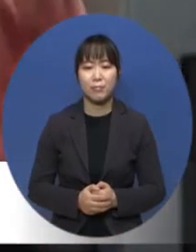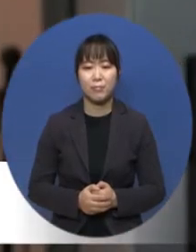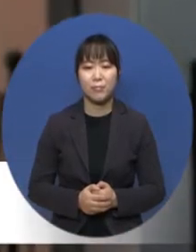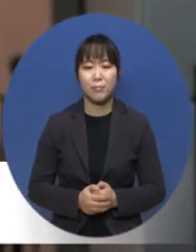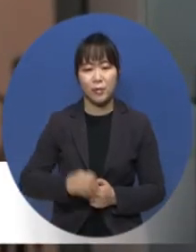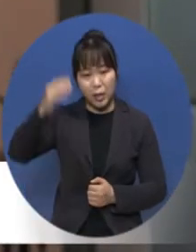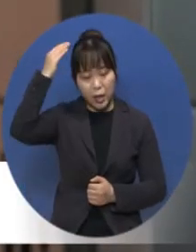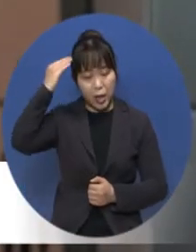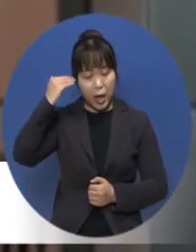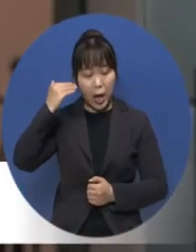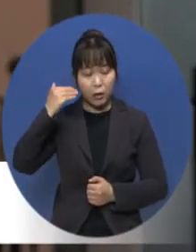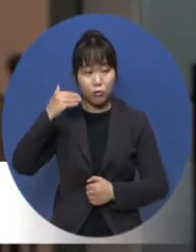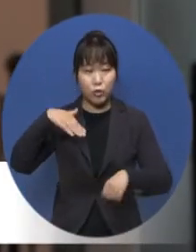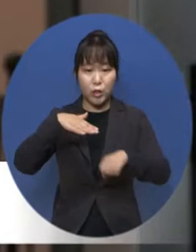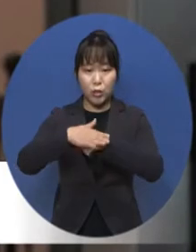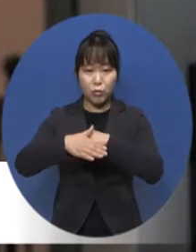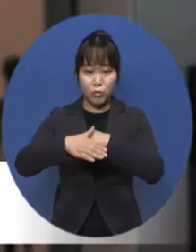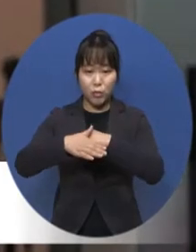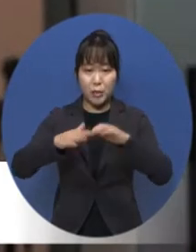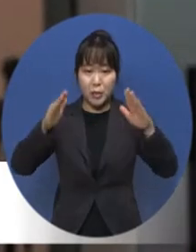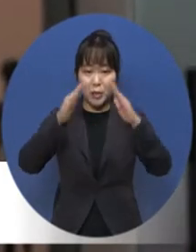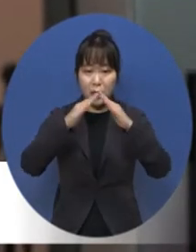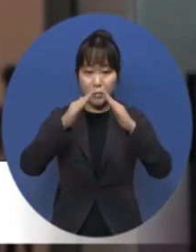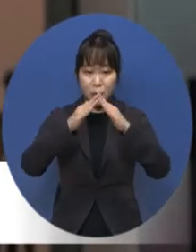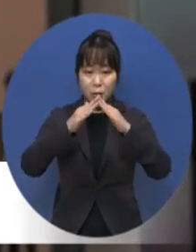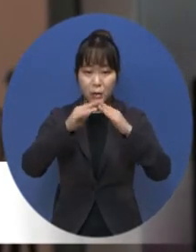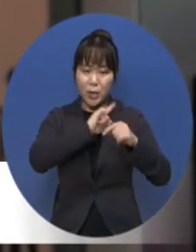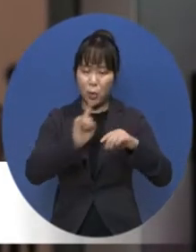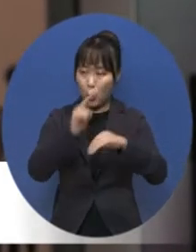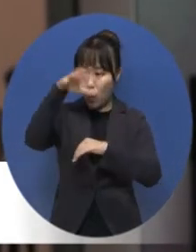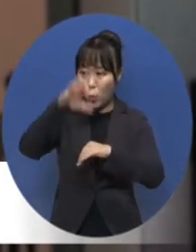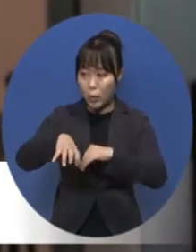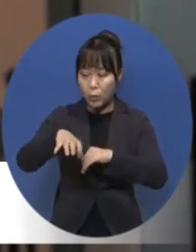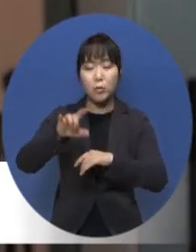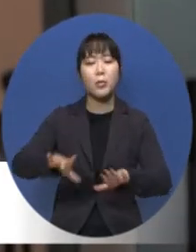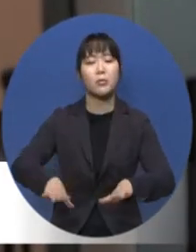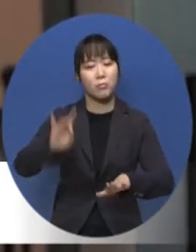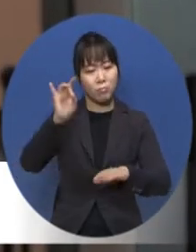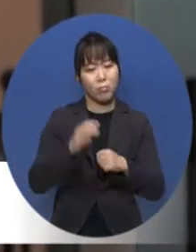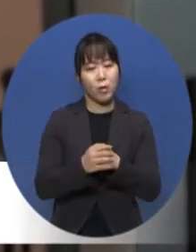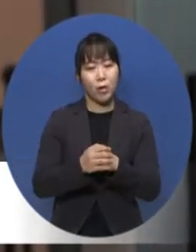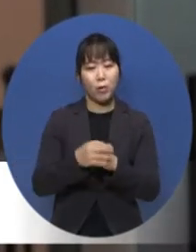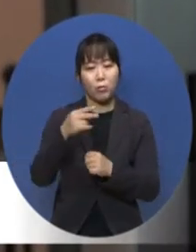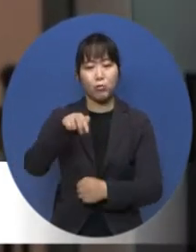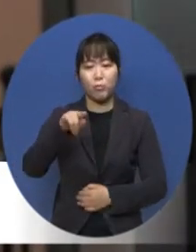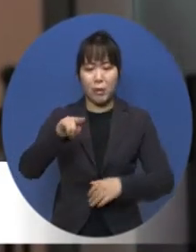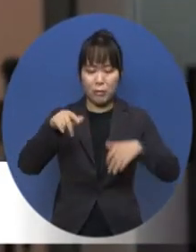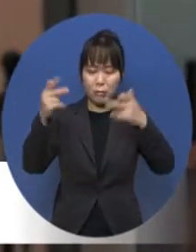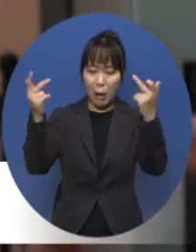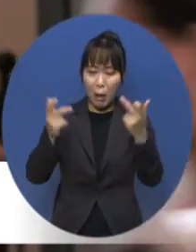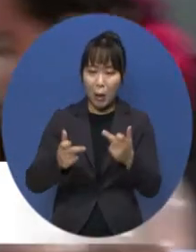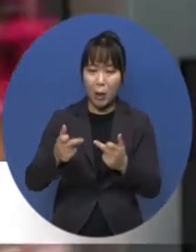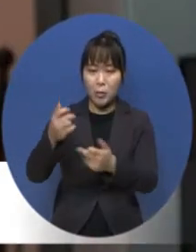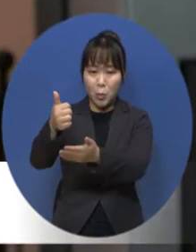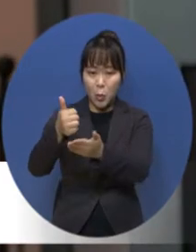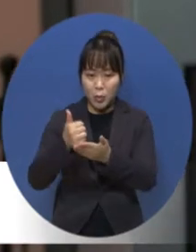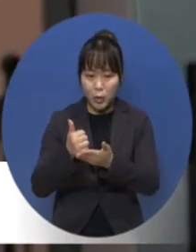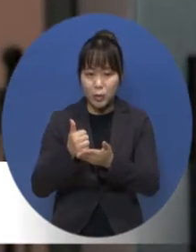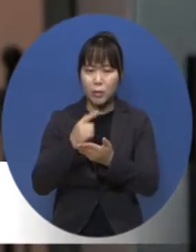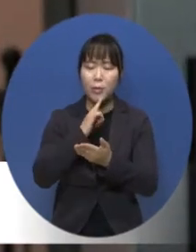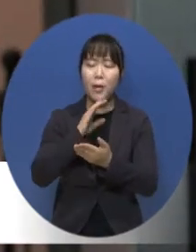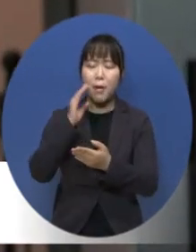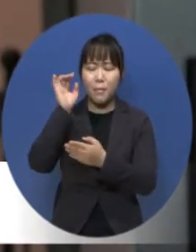한옥을 이렇게 높이 진 데는 저희밖에 없습니다. 그래서 여러분들 이 도매산 골까지 오신 것에 대해서